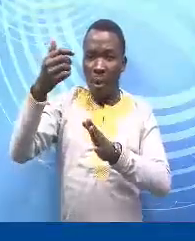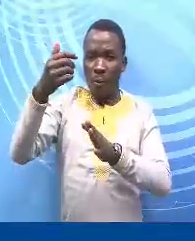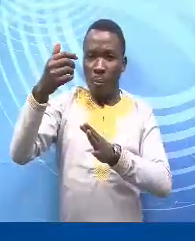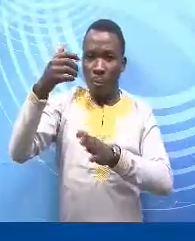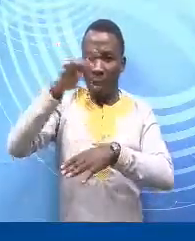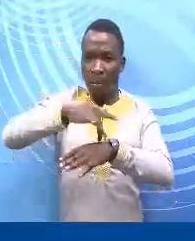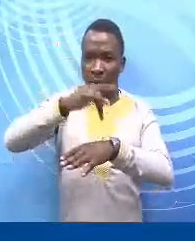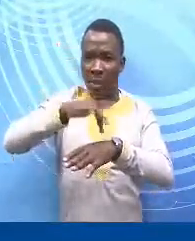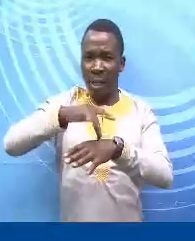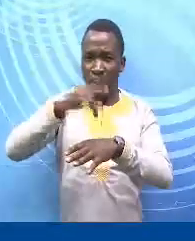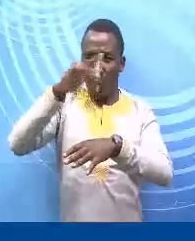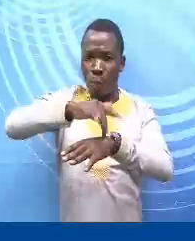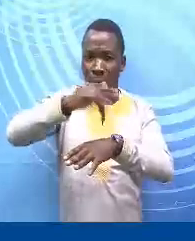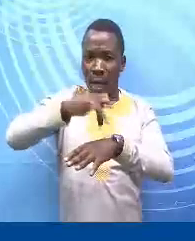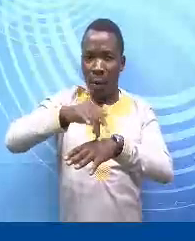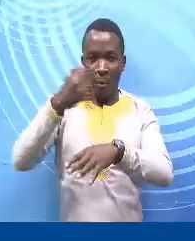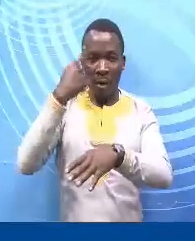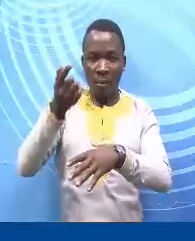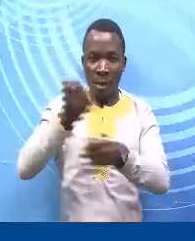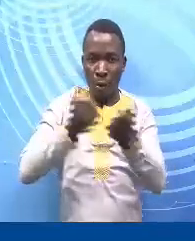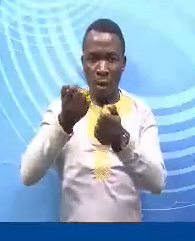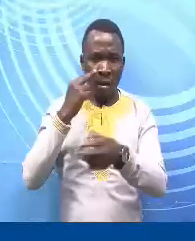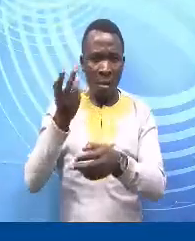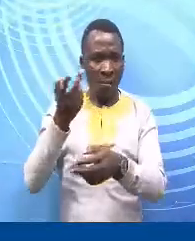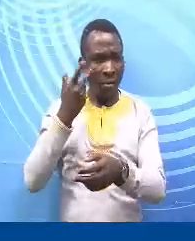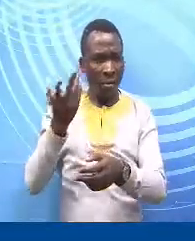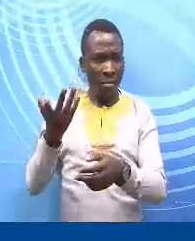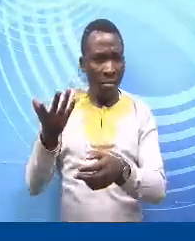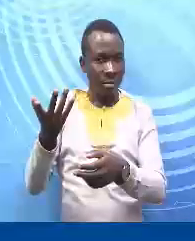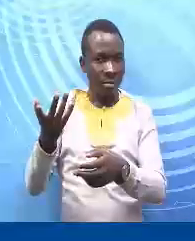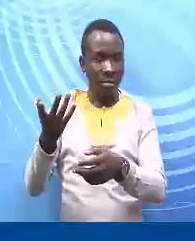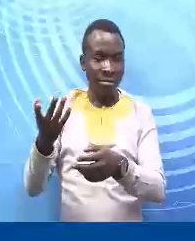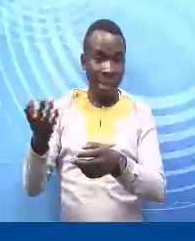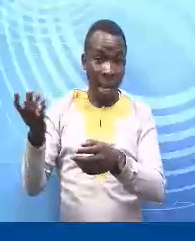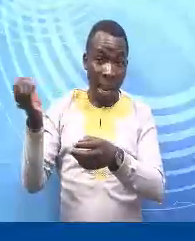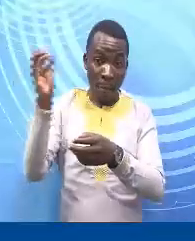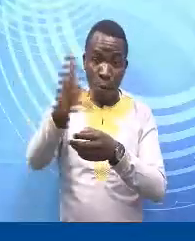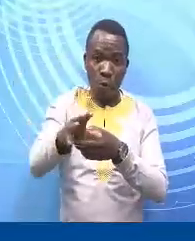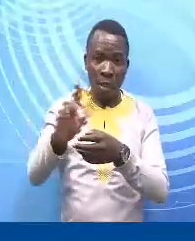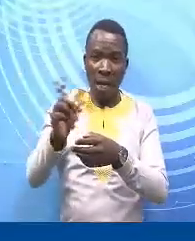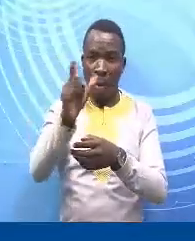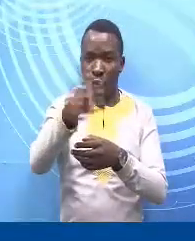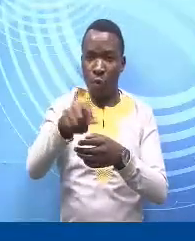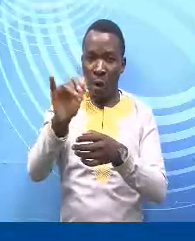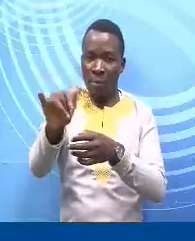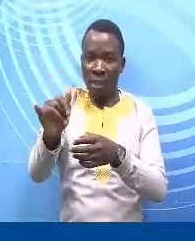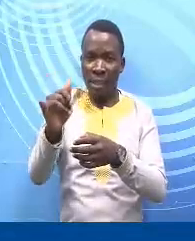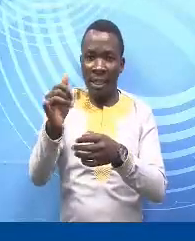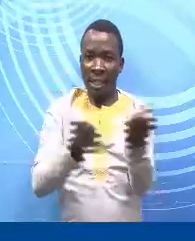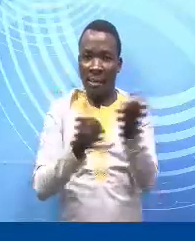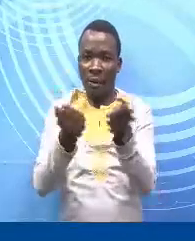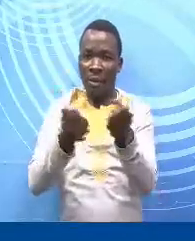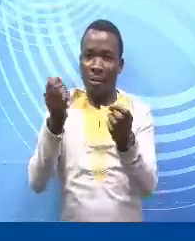hano gutya muri kwa gukora ujye kureba ni imodoka ukuntu yabaye imujugunye hano nta muntu wahamusize, ni imodoka